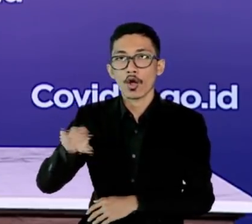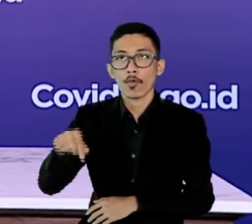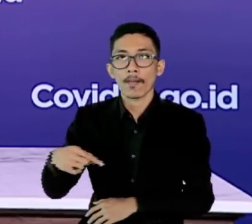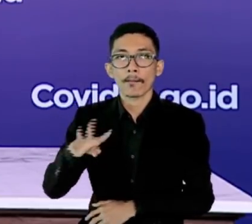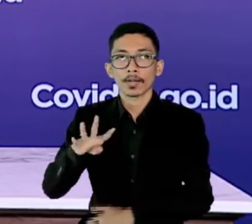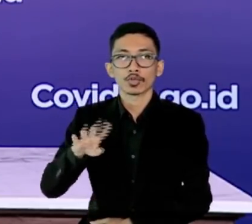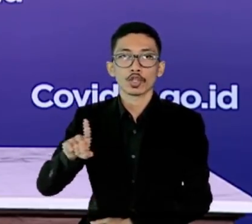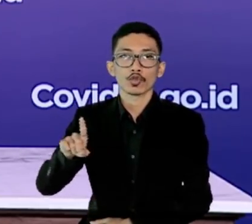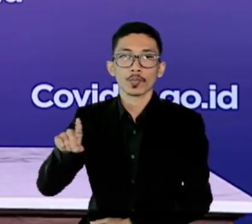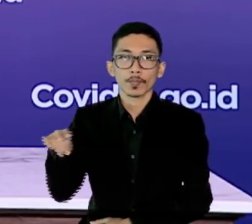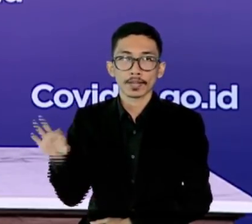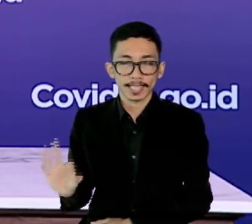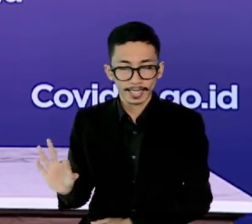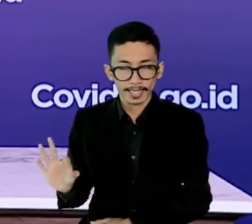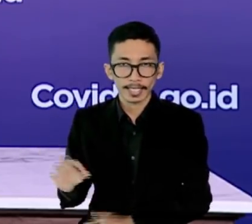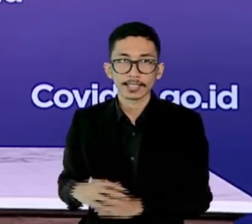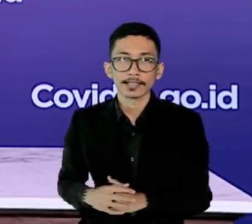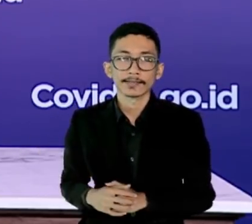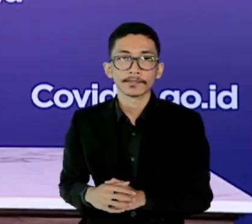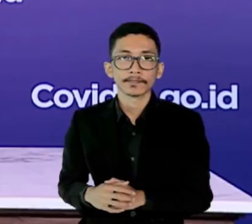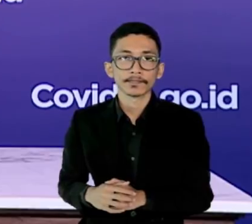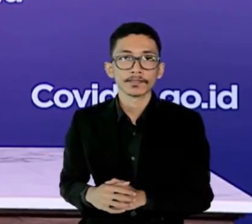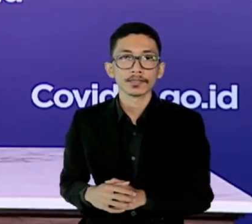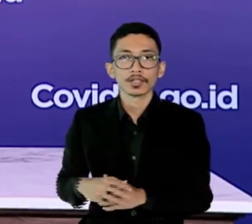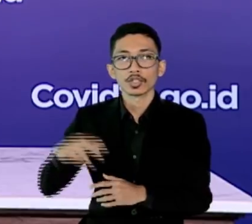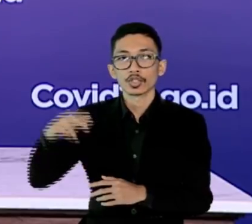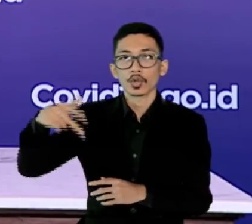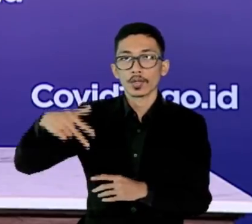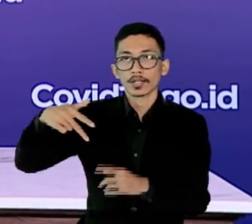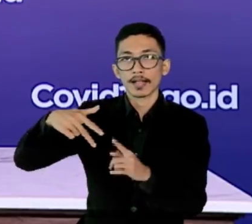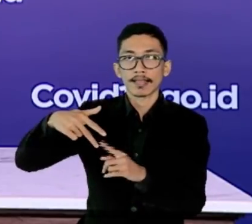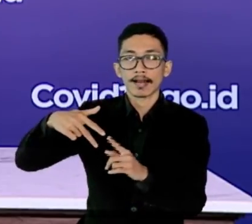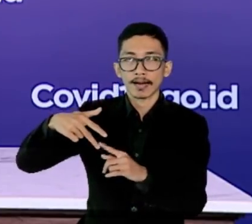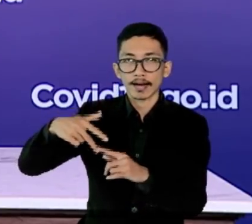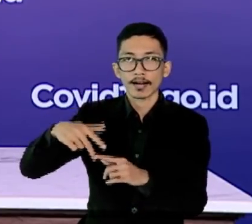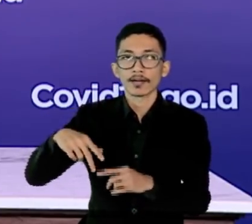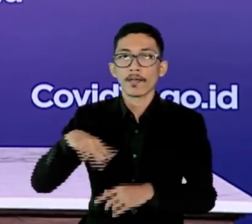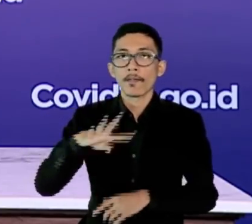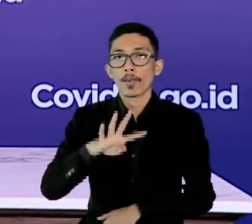45,41%, Provinsi Sulawesi Selatan di Pulau Sulawesi sebesar